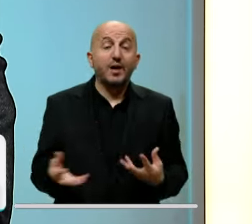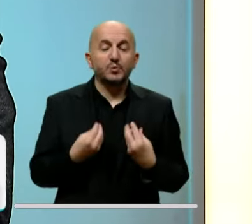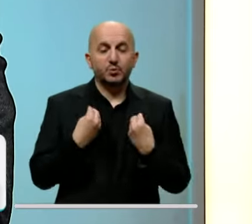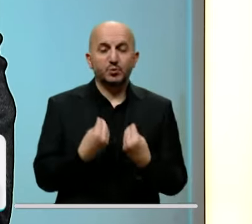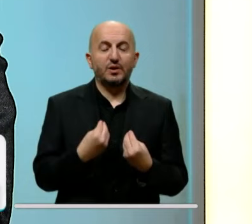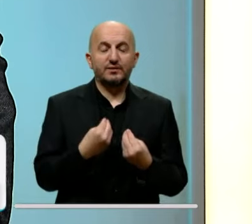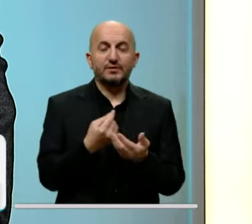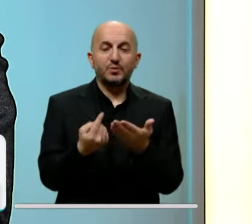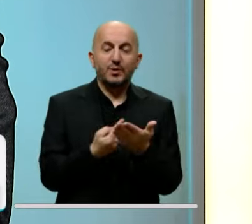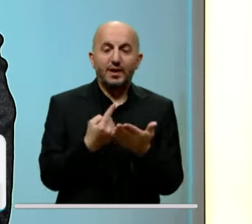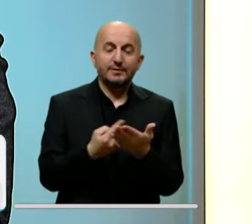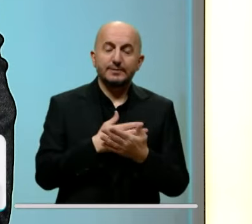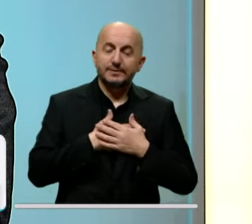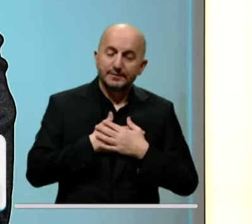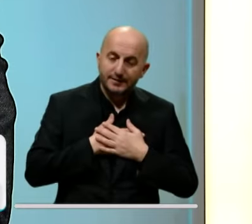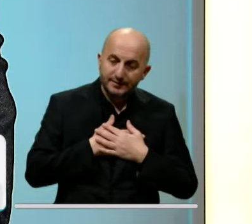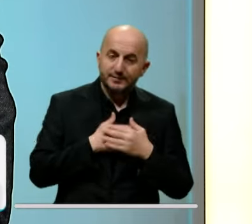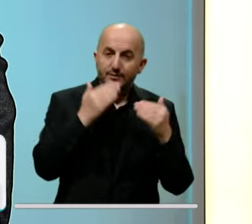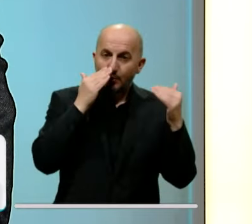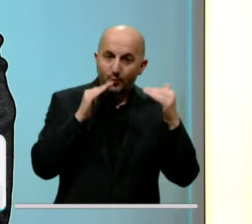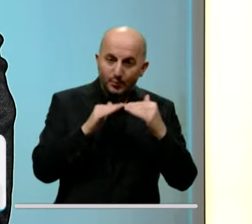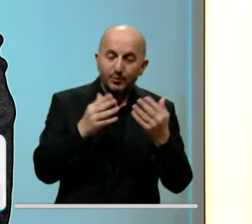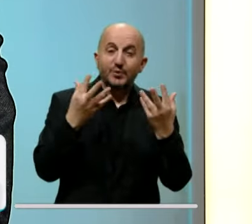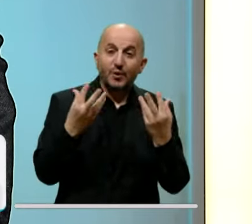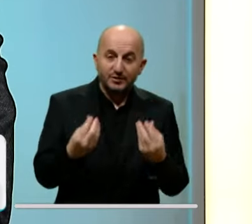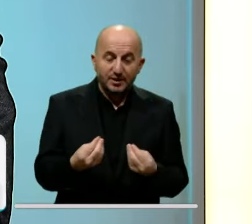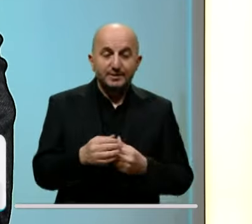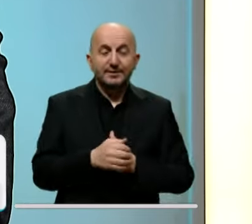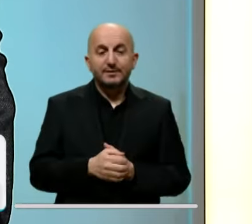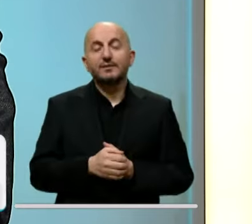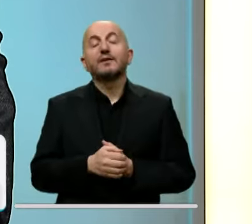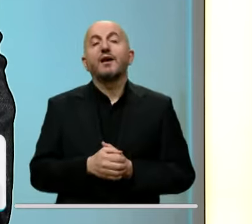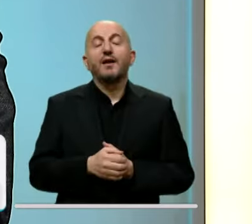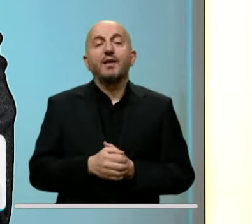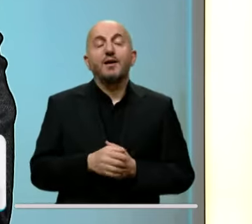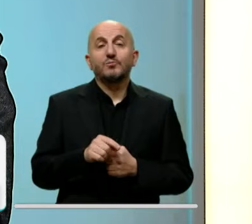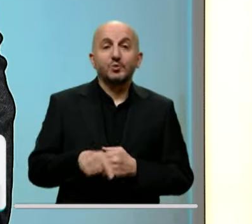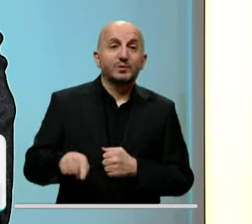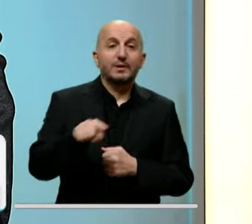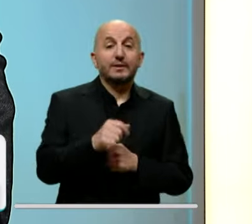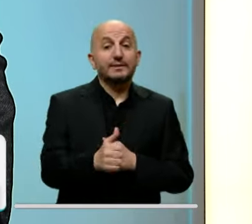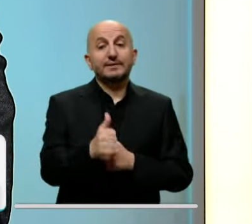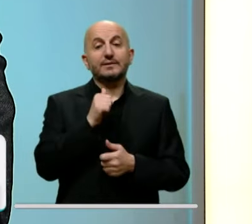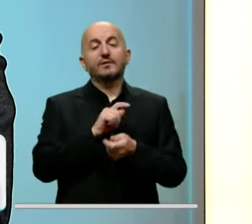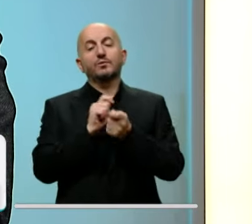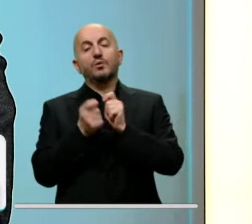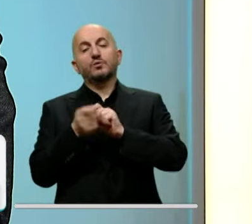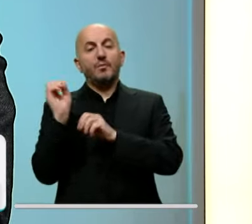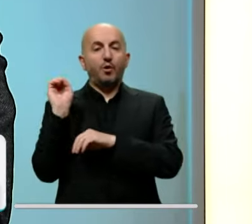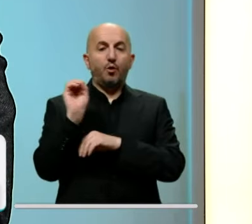şekilde Kur'an'ın saygınlığına uygun olacak şekilde Eee bunları geri dönüşüme